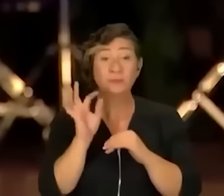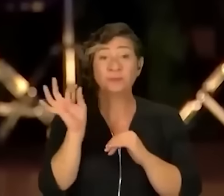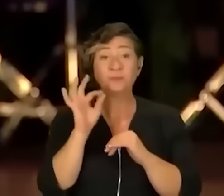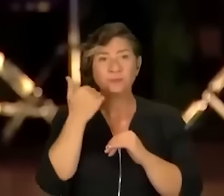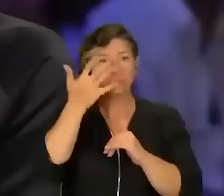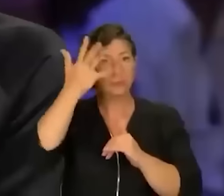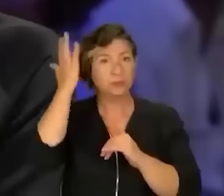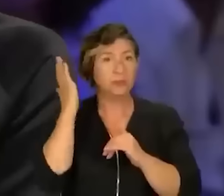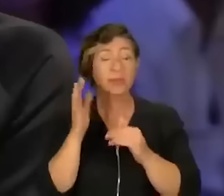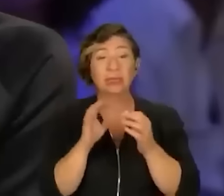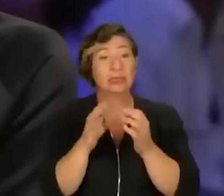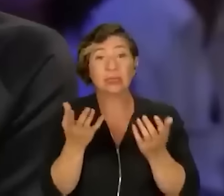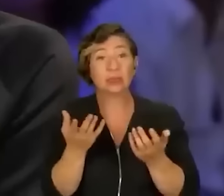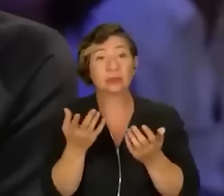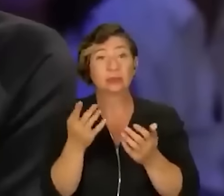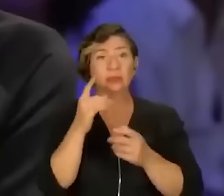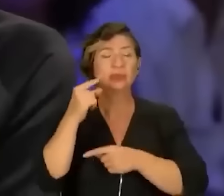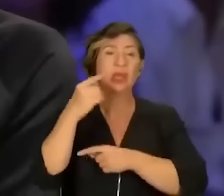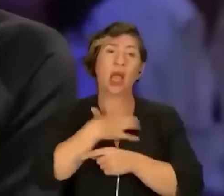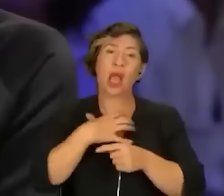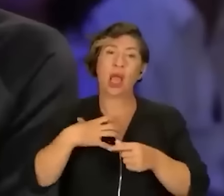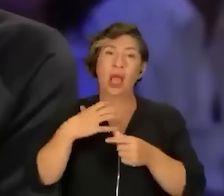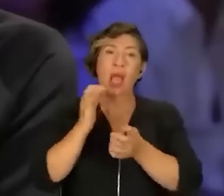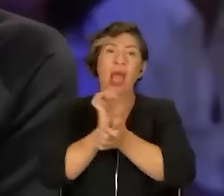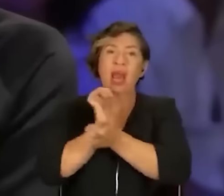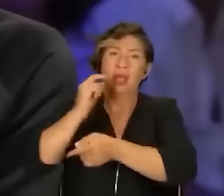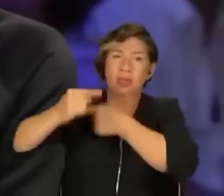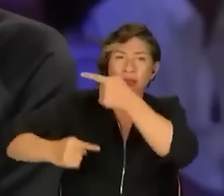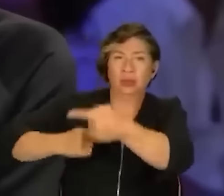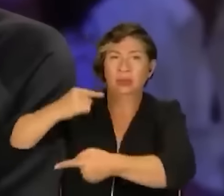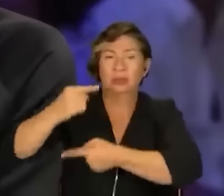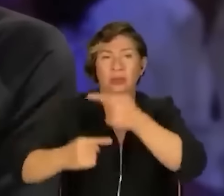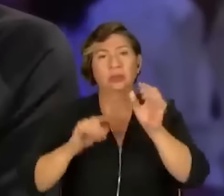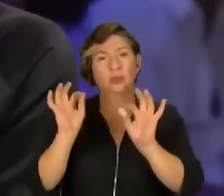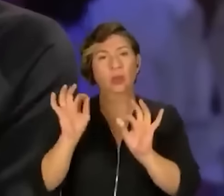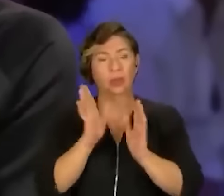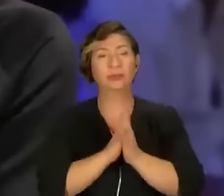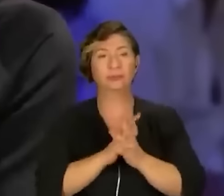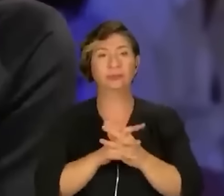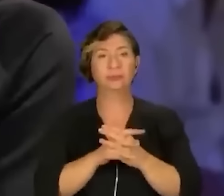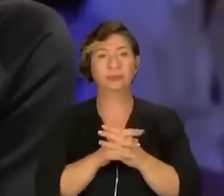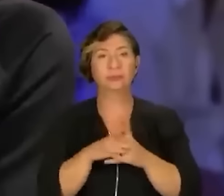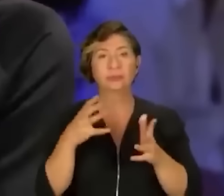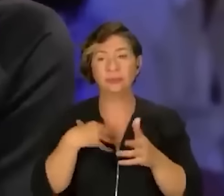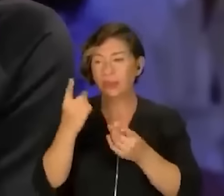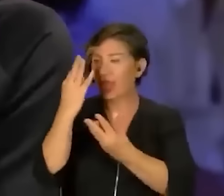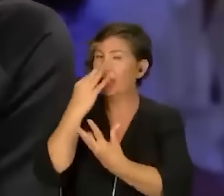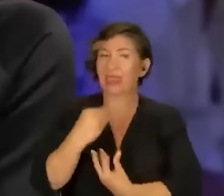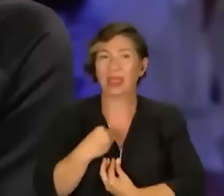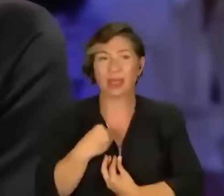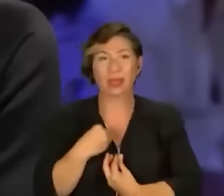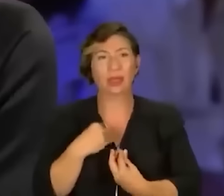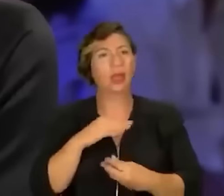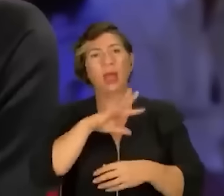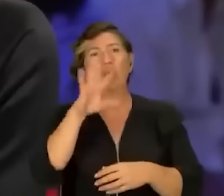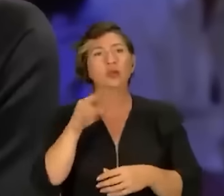Beyaz. Bu neden yani? Bu çok... Yani aileden gelen bir genetik bir şey. Yani bana geçen bir hediye. Ne